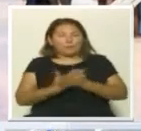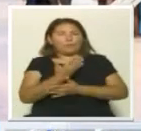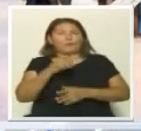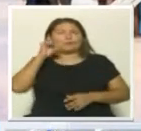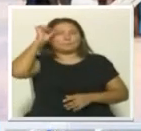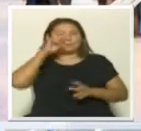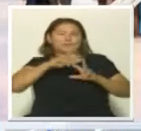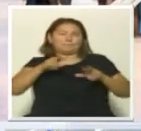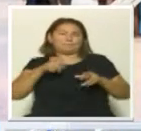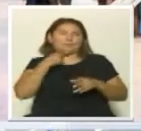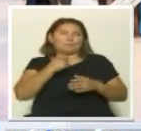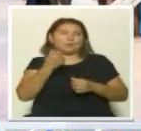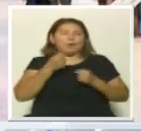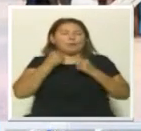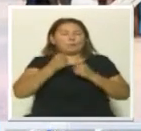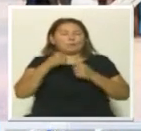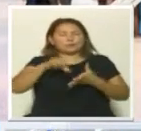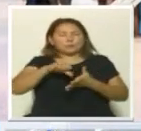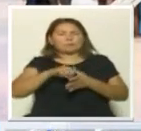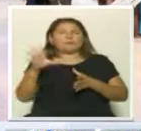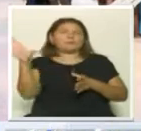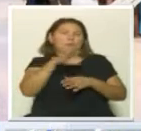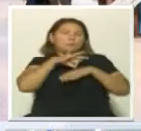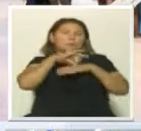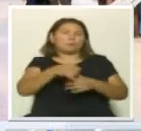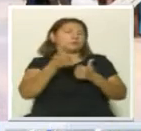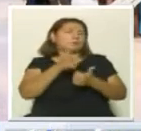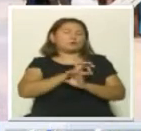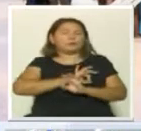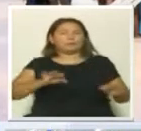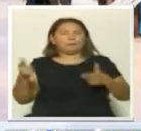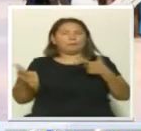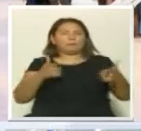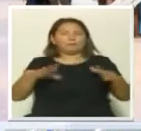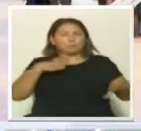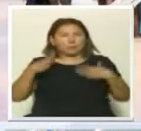болды. Барлығы да өте жақсы қарсыластар, барлығы дайындалып келген.